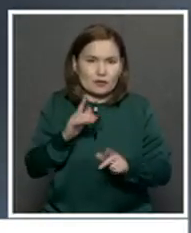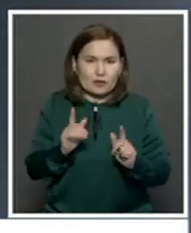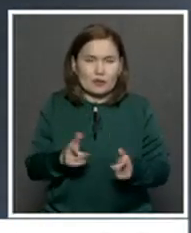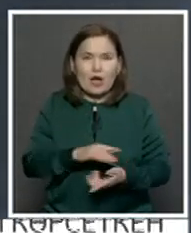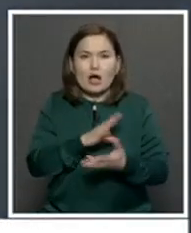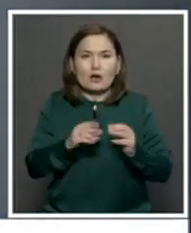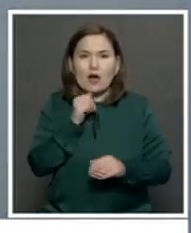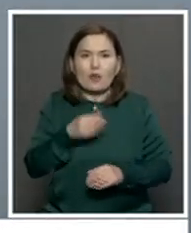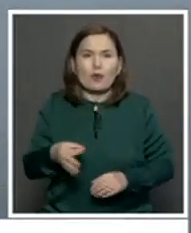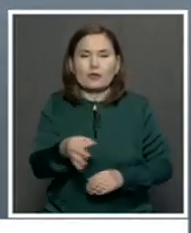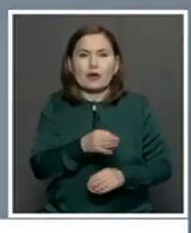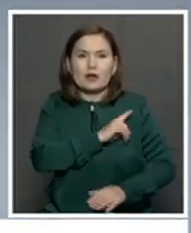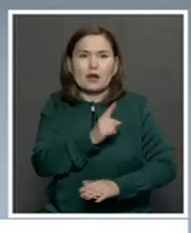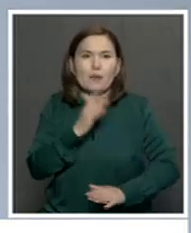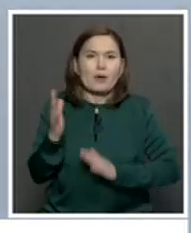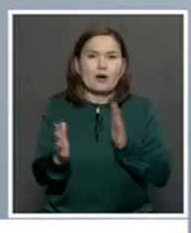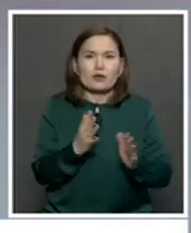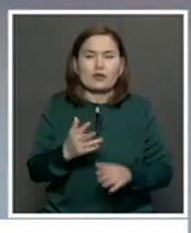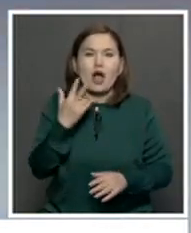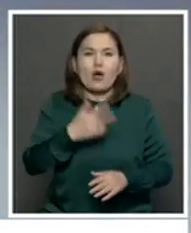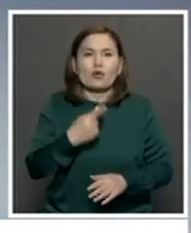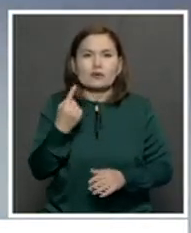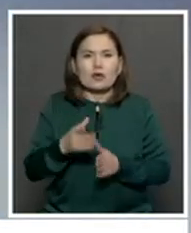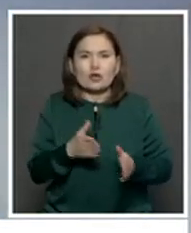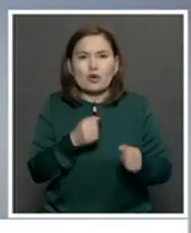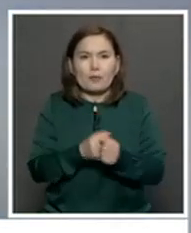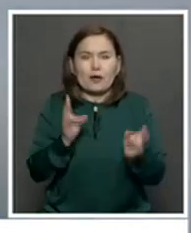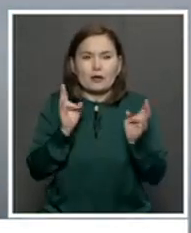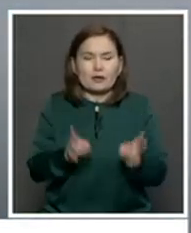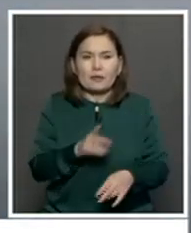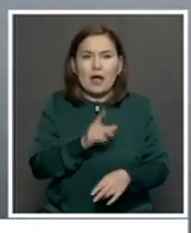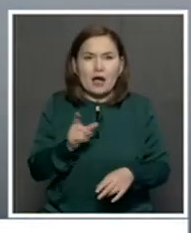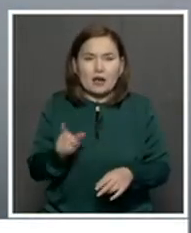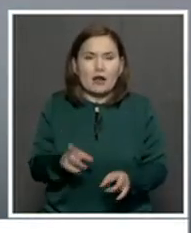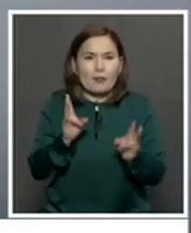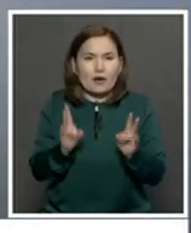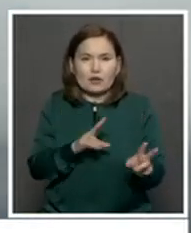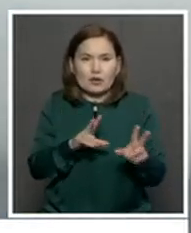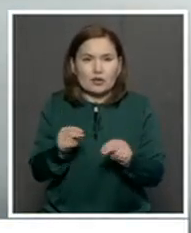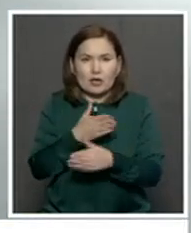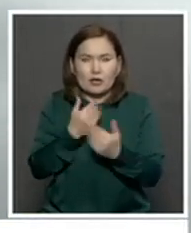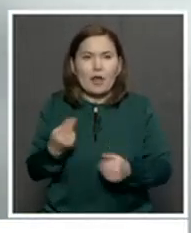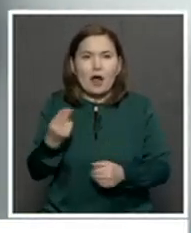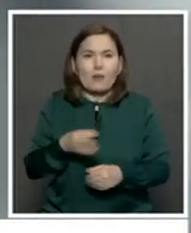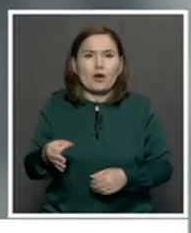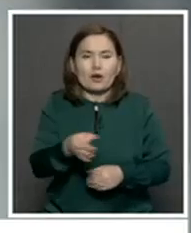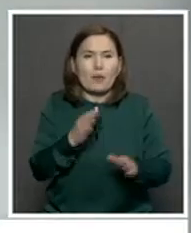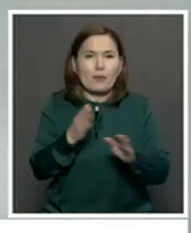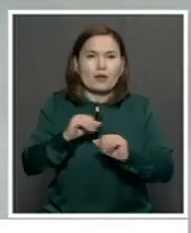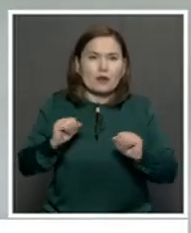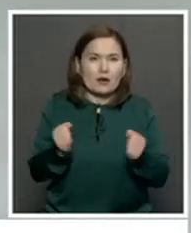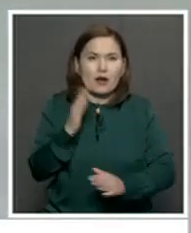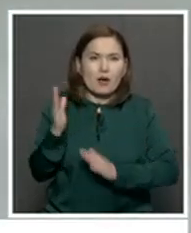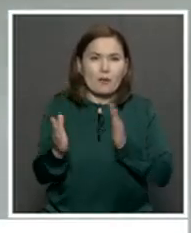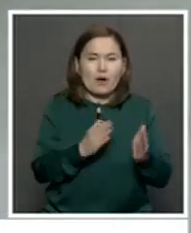Жалпы Қостанай облысында боранның салдарынан 31 жол апаты болды. Адамдар зардап шекпеген. Ал Ақмола облысында қолайсыз ауа-райының